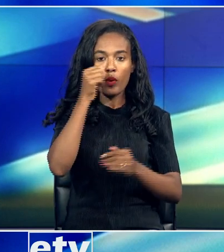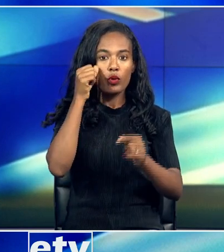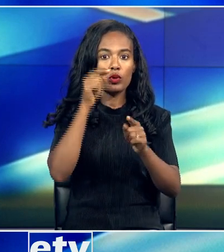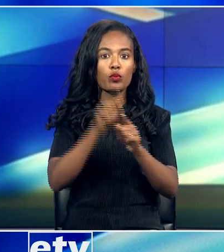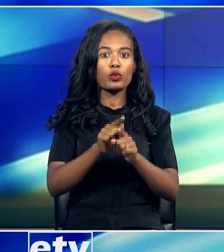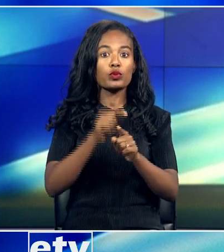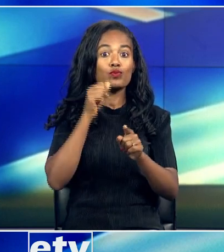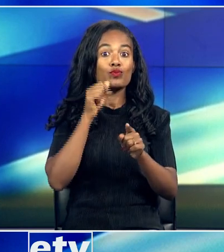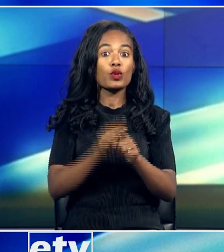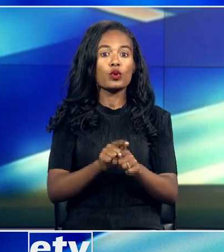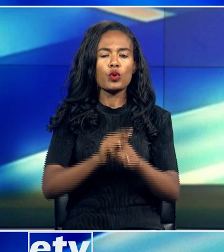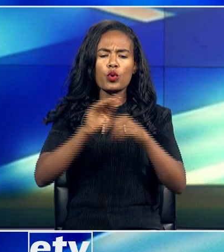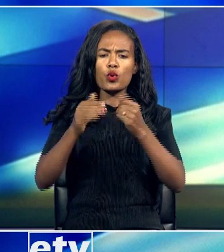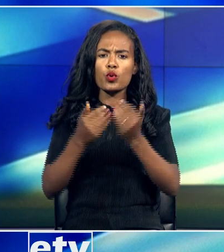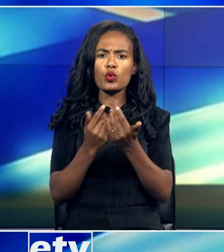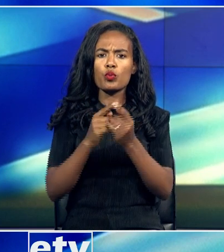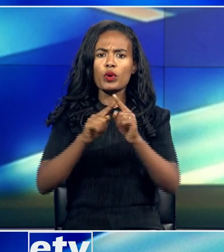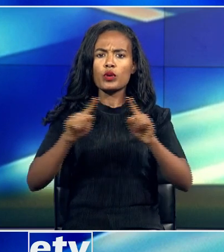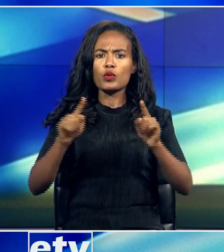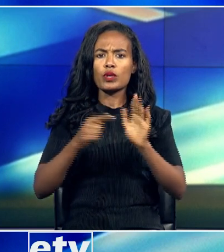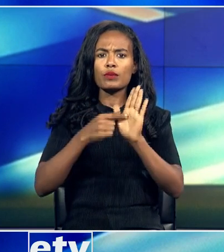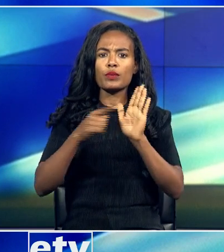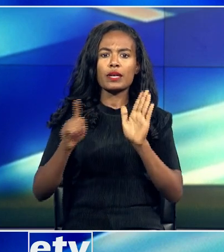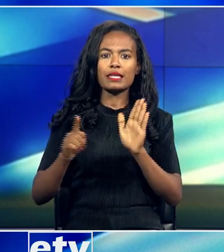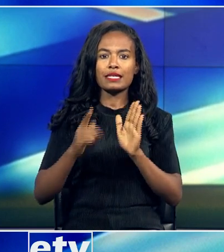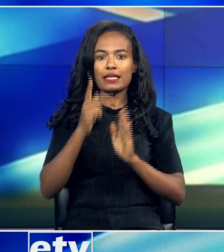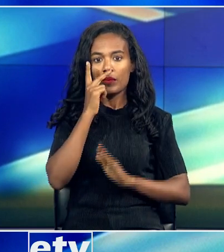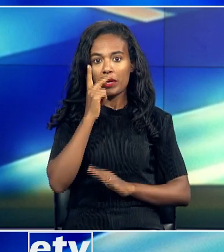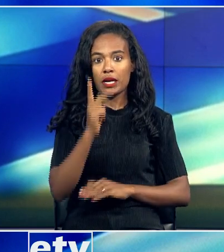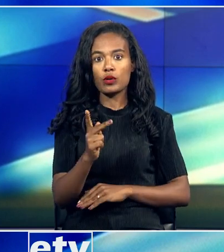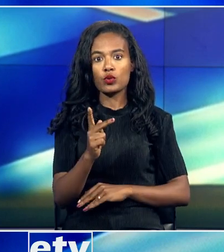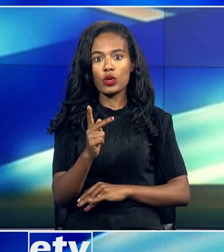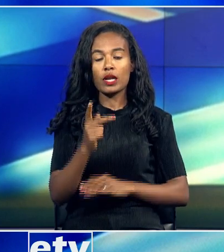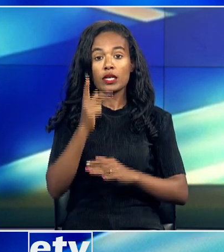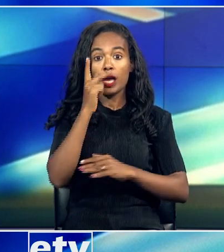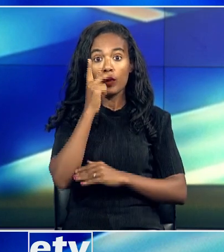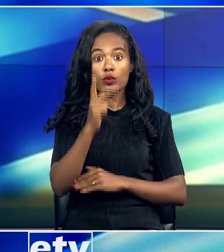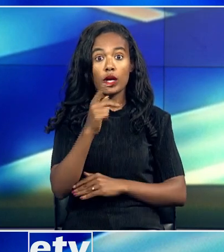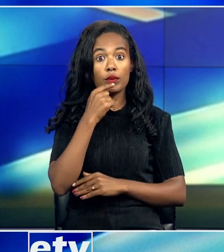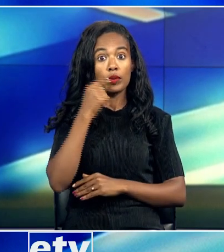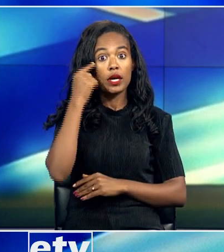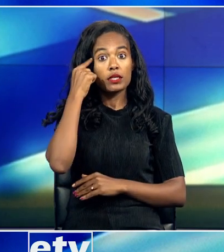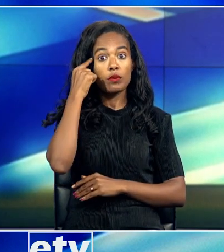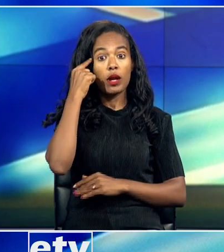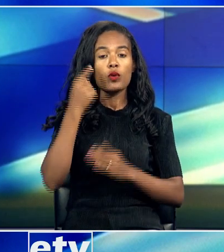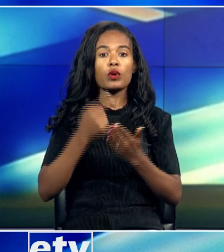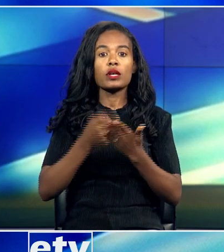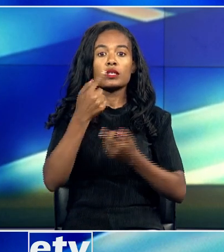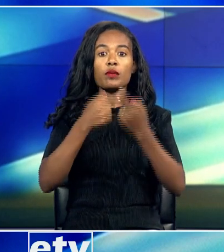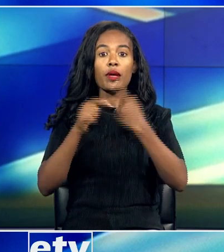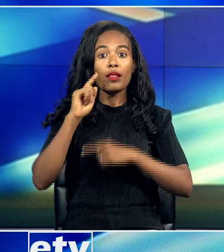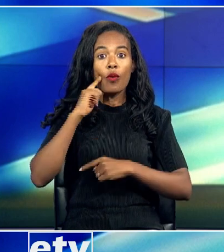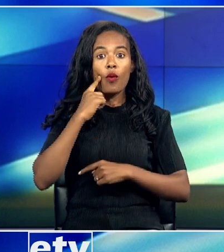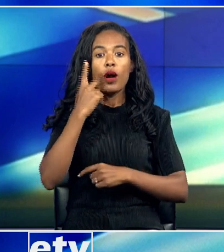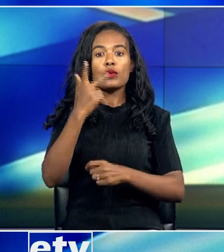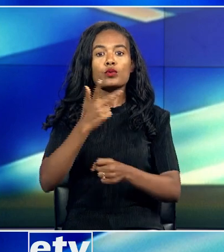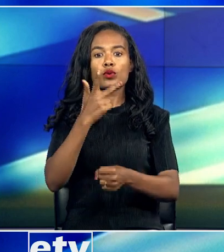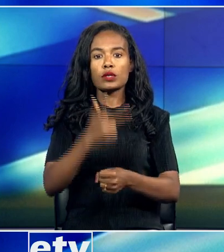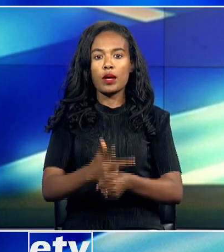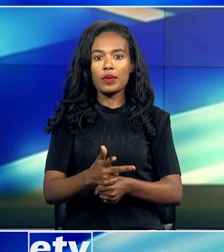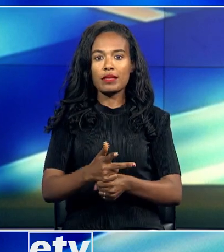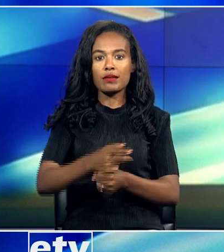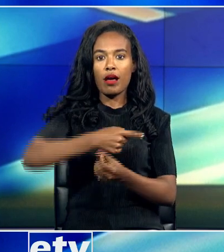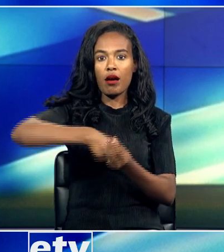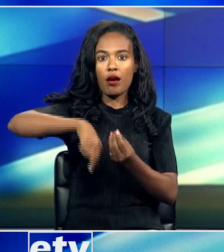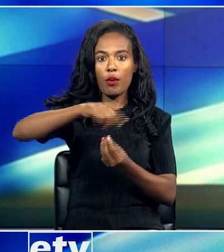እና እህቶቻችን ያለውን ነገር በልዩነትና በግልጽ ይመለከቱታል ያዩታልም ብዬ አስባለሁ። ወደዚህ መጥተው እንኳን 3 አመት